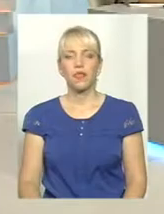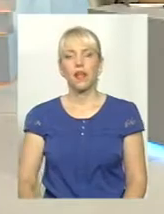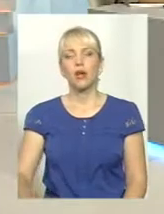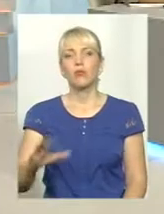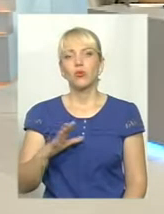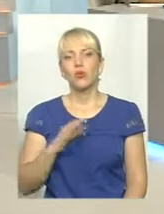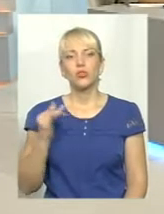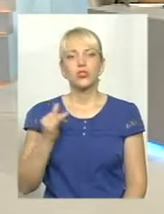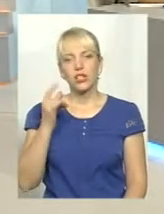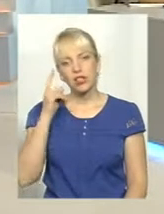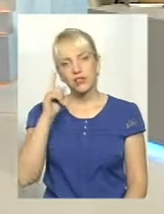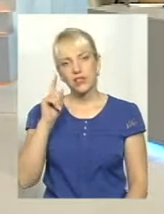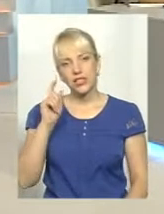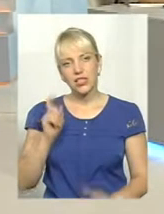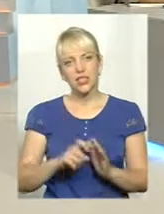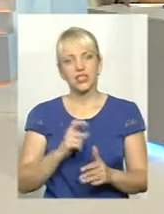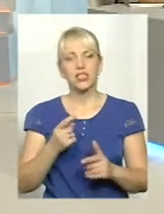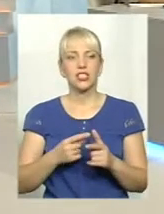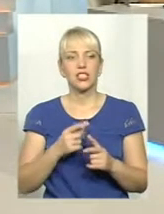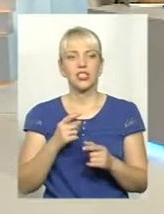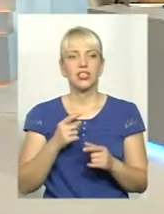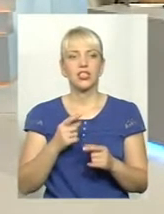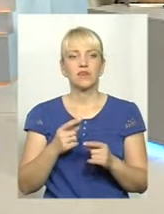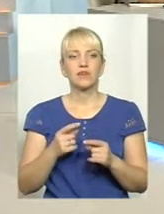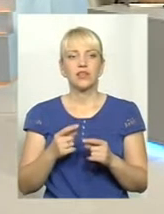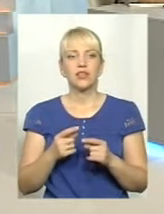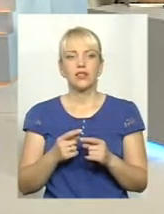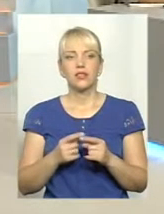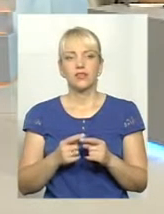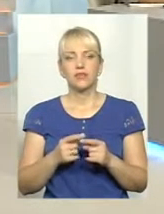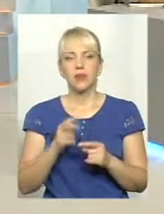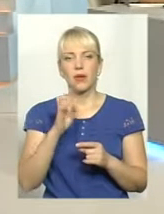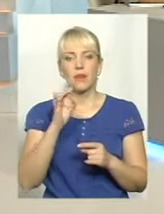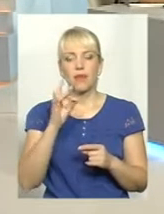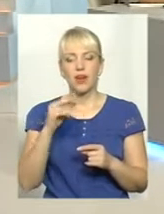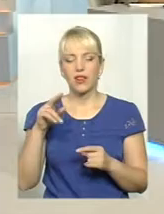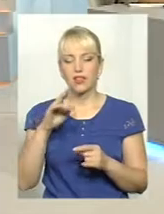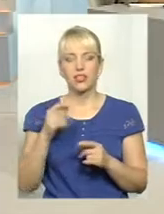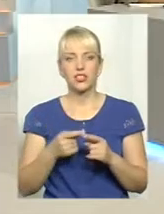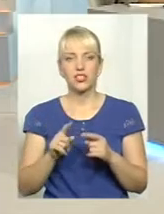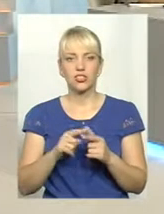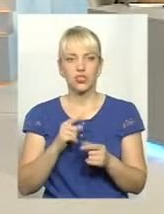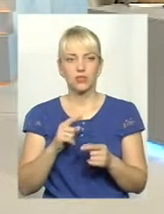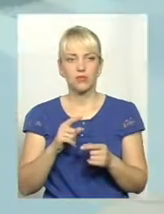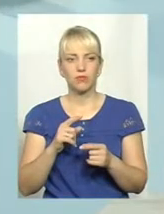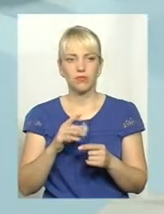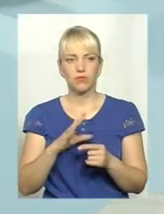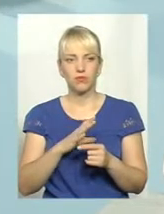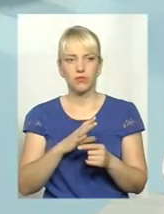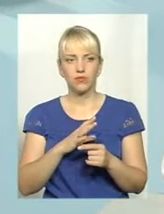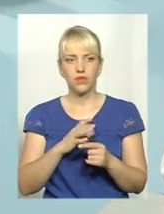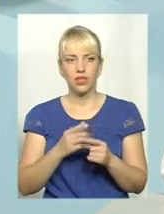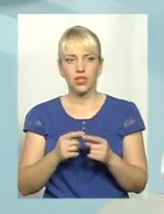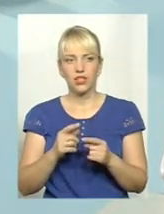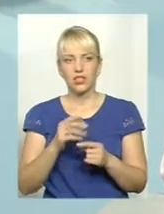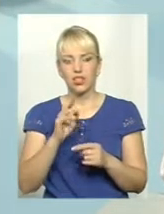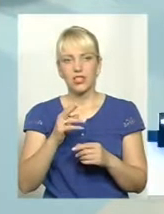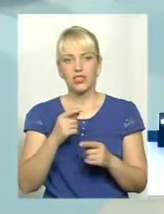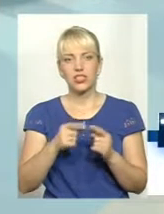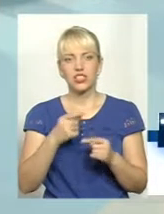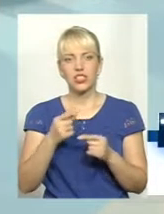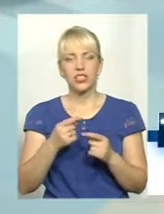Вони сказали, що ми будемо працювати як соціальний проєкт. Разом з тим, Олеже. Так, стосовно просування. Ну, перш за все, цікаво, чи